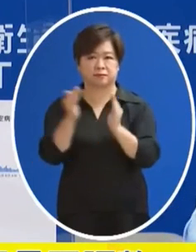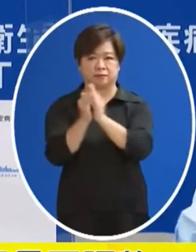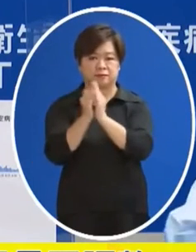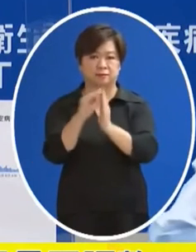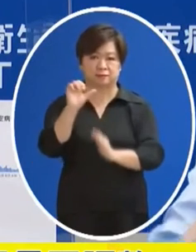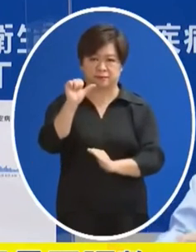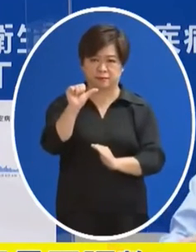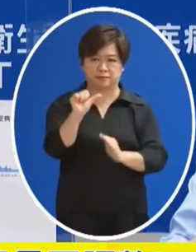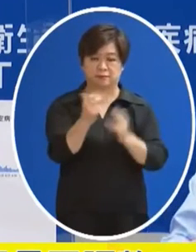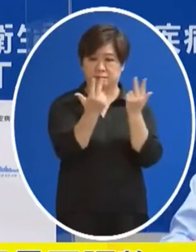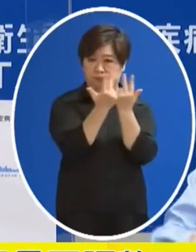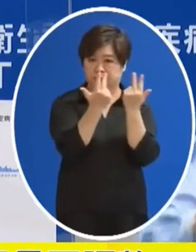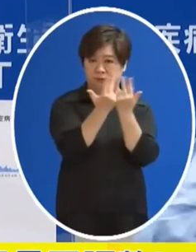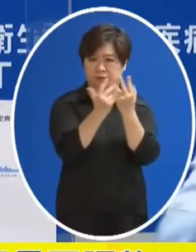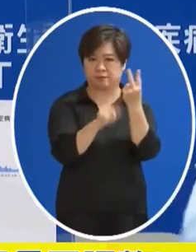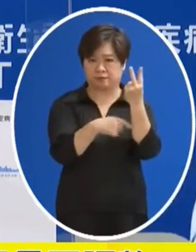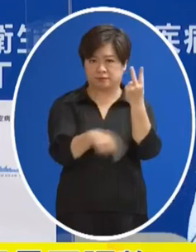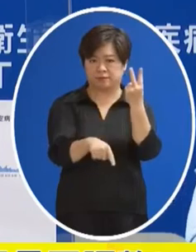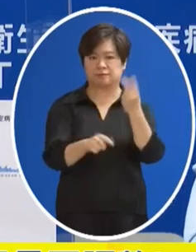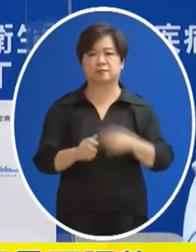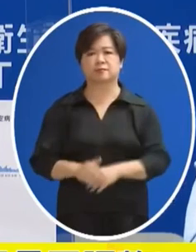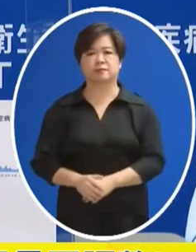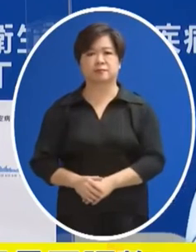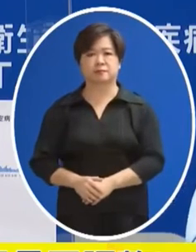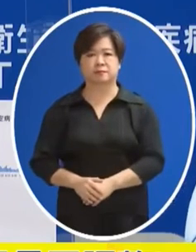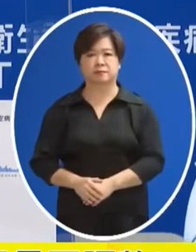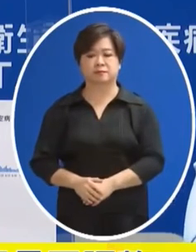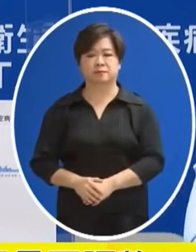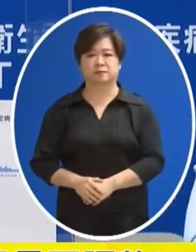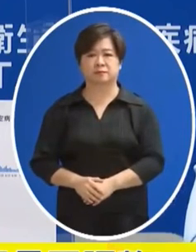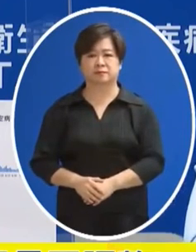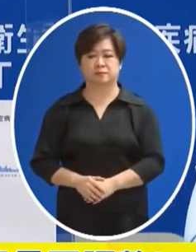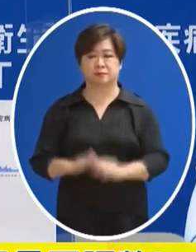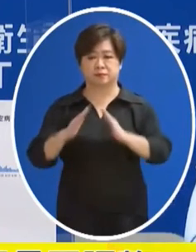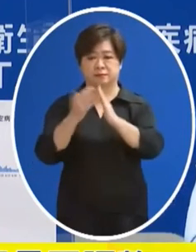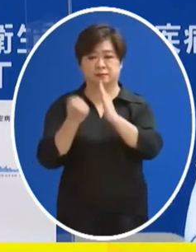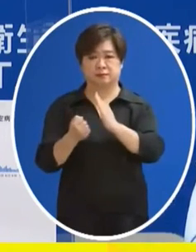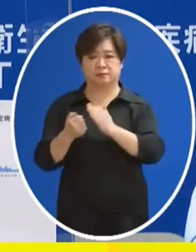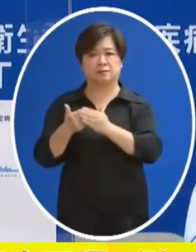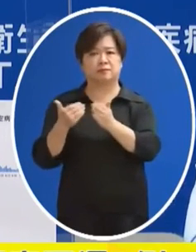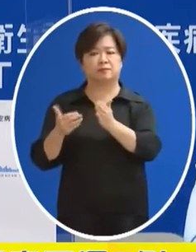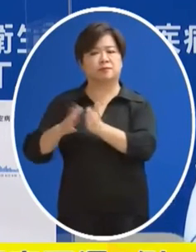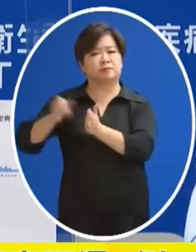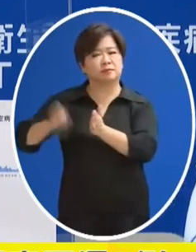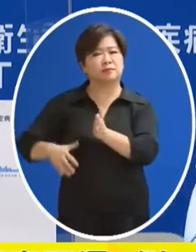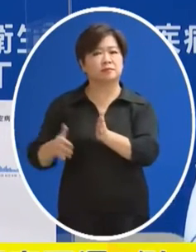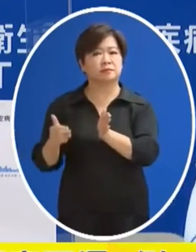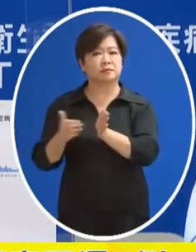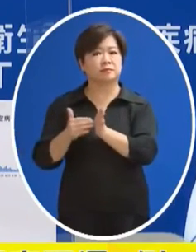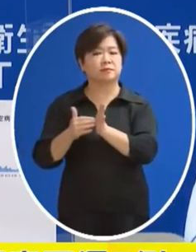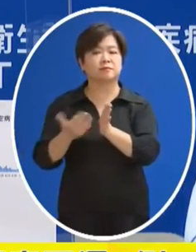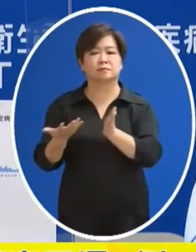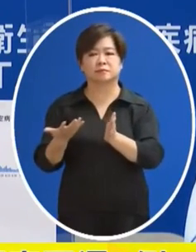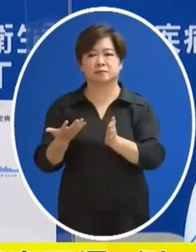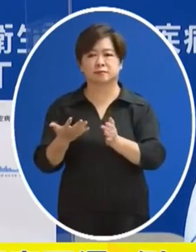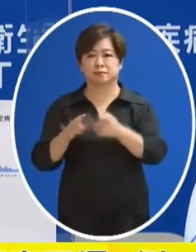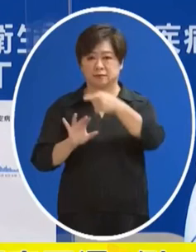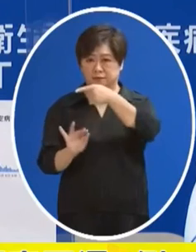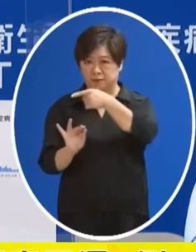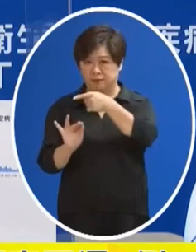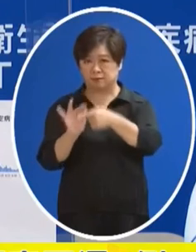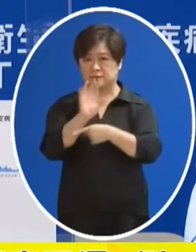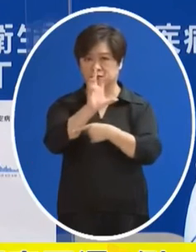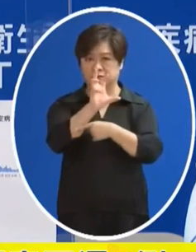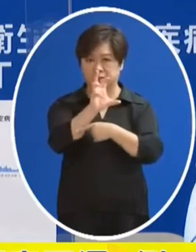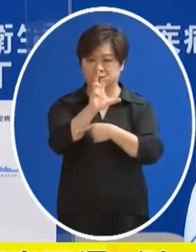园市5名，新北市2名。那我们解隔离的哈，解隔离的个案的百分比哈，到